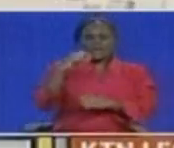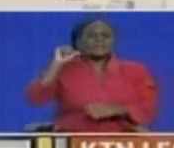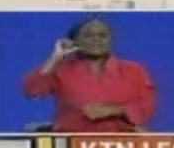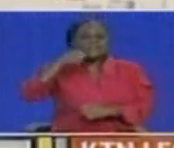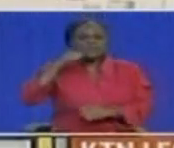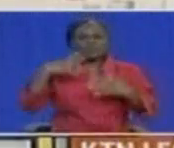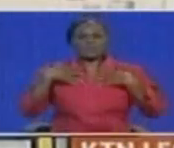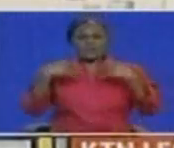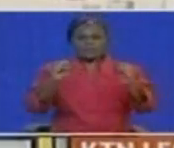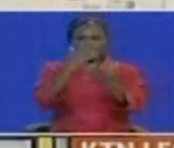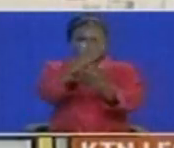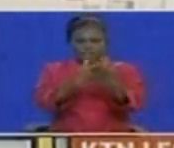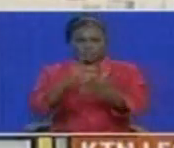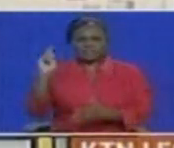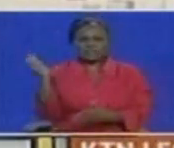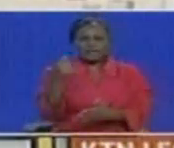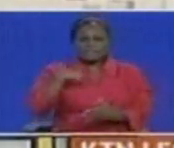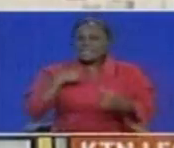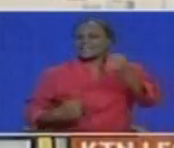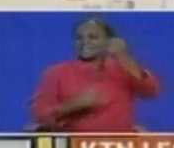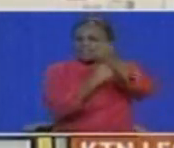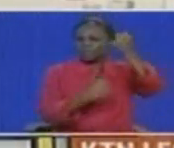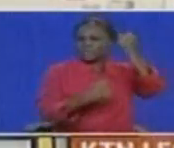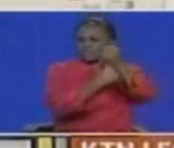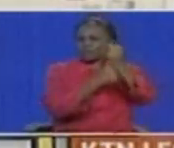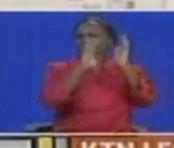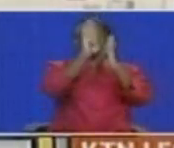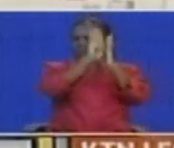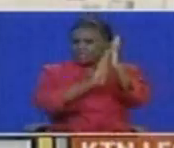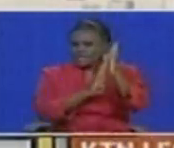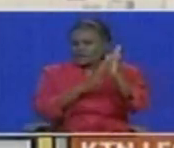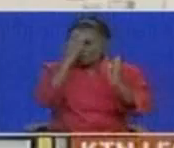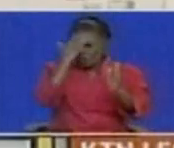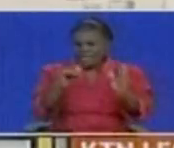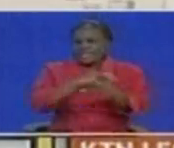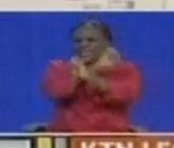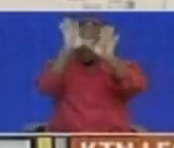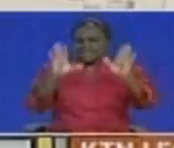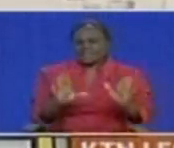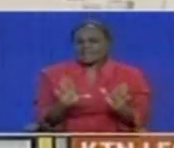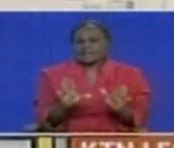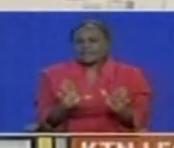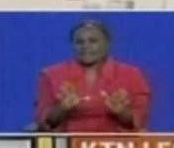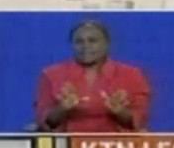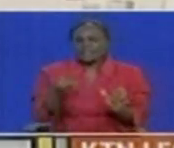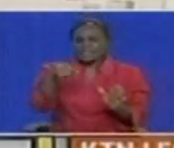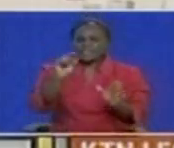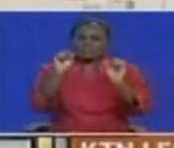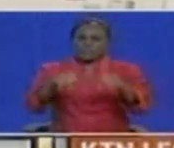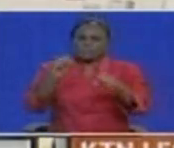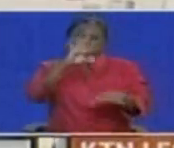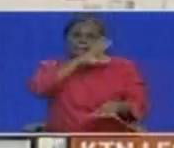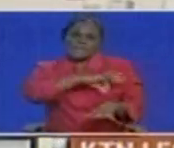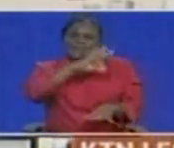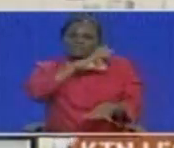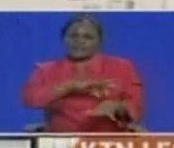afya hapa nchini Kenya. I personally support this bill so long as it is very, very clear that it will be for the benefit